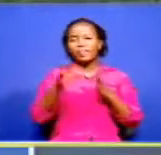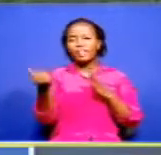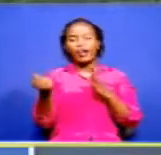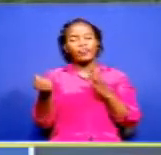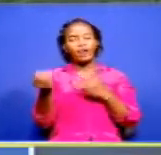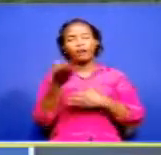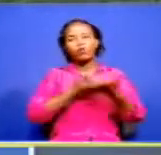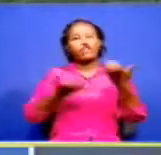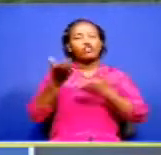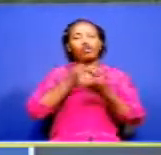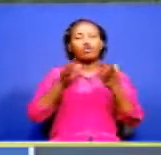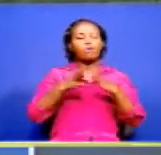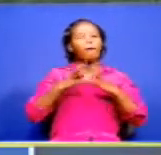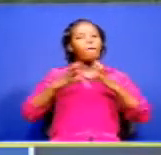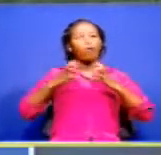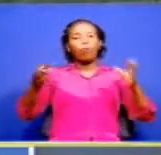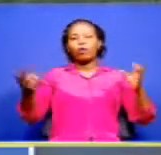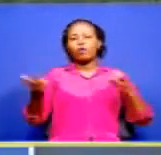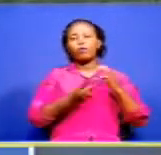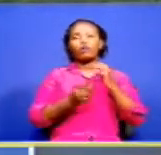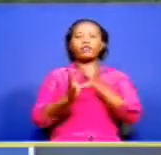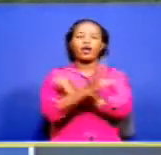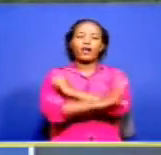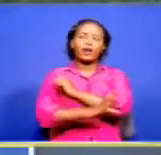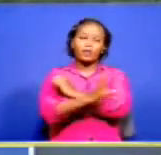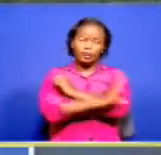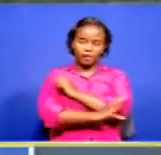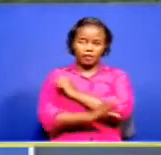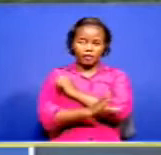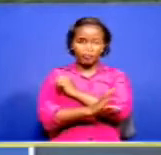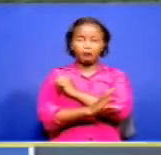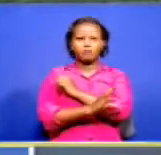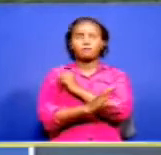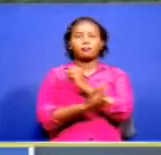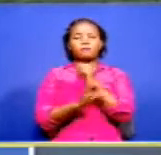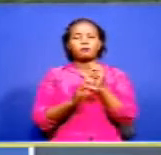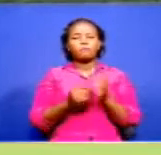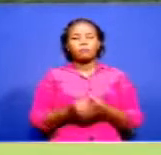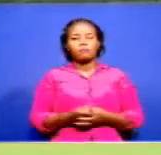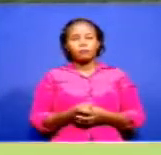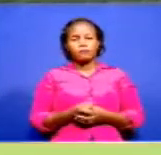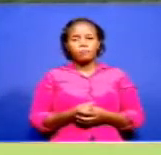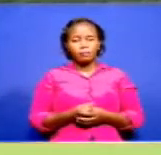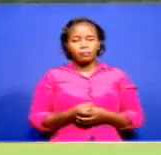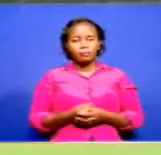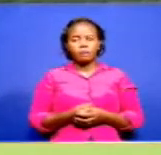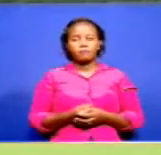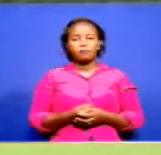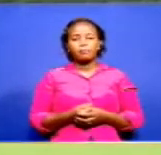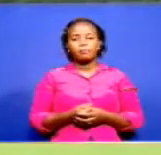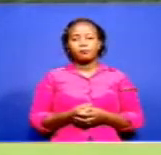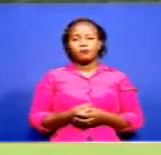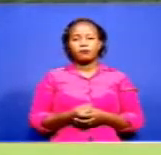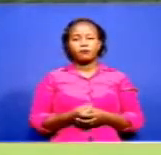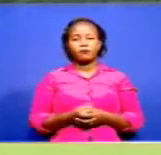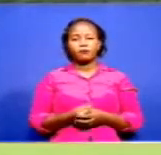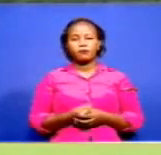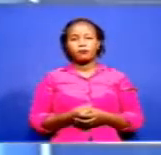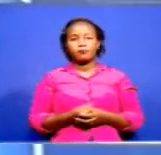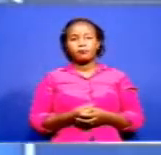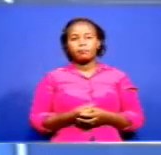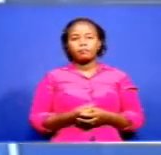uchumi baina ya mataifa haya mawili. Timothy Kipnusu, Darubini ya Channel 1, ikulu ya rais, Nairobi.